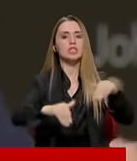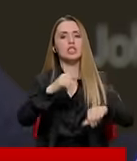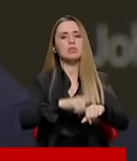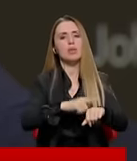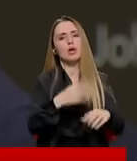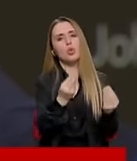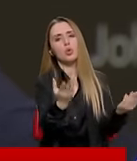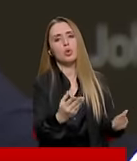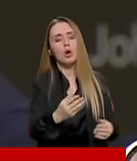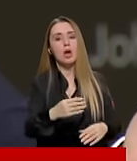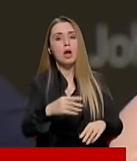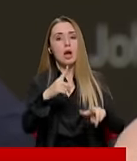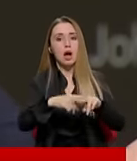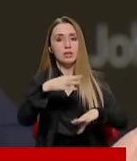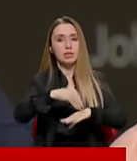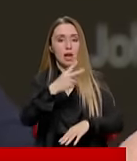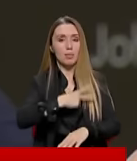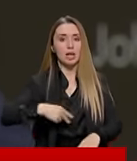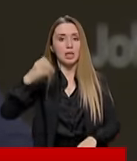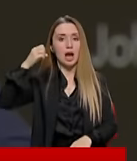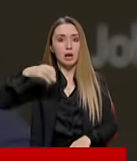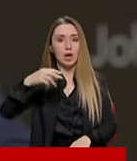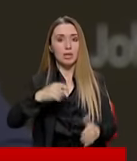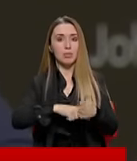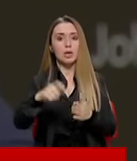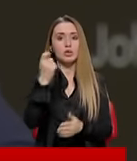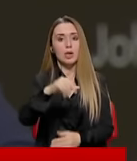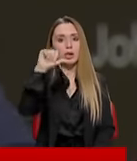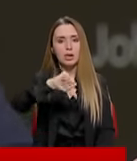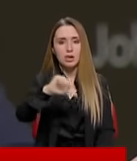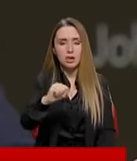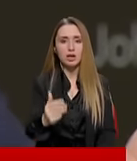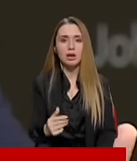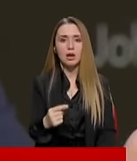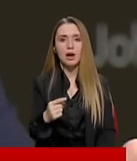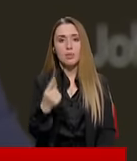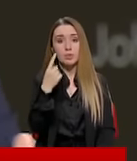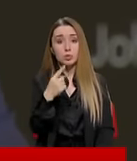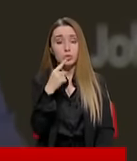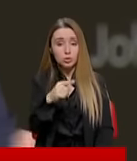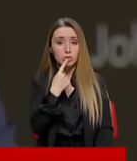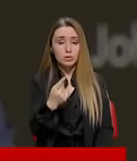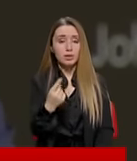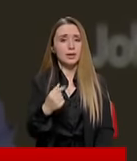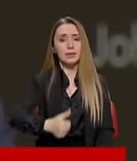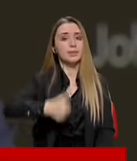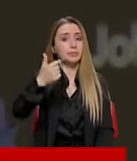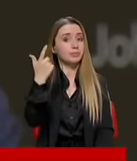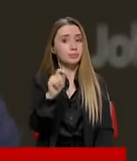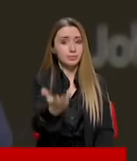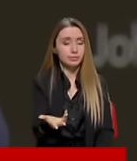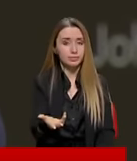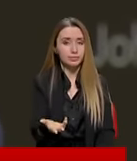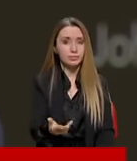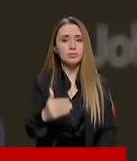şey işte Altındağ Belediyesi Ak partide maaşları ödeyemedi açık çek var da bakanlıktan nereden ne geldi Allah aşkına